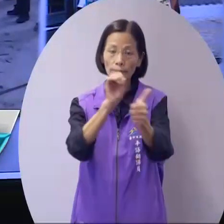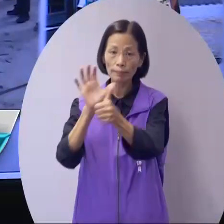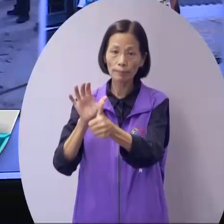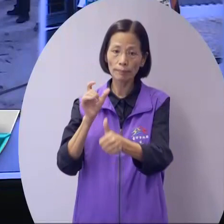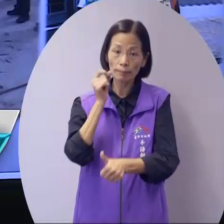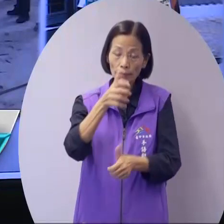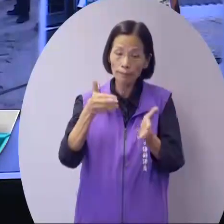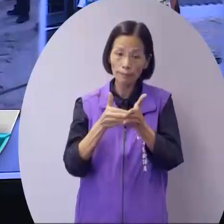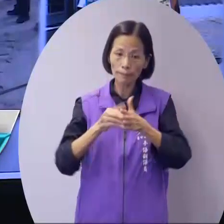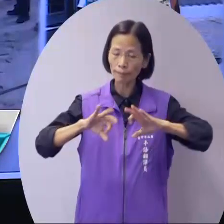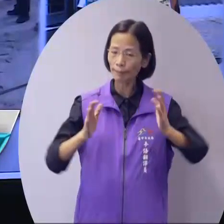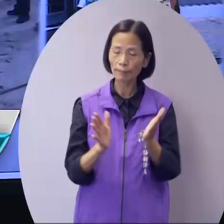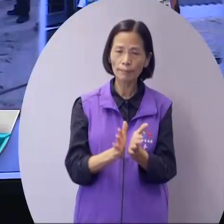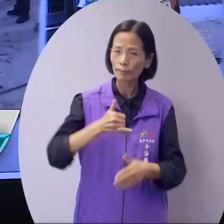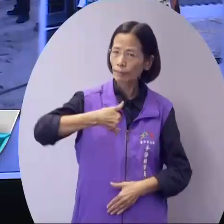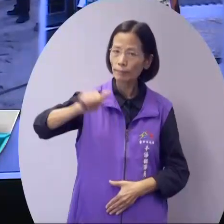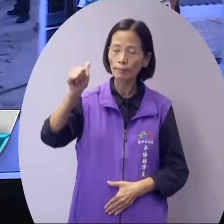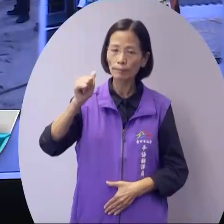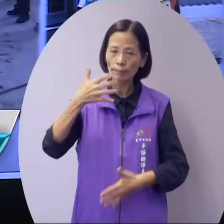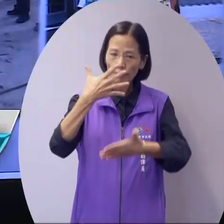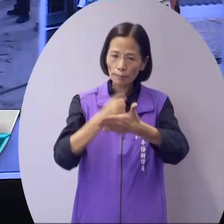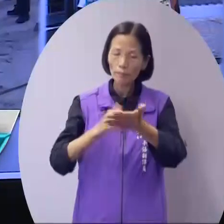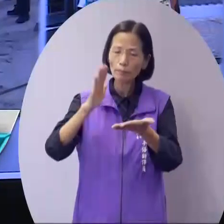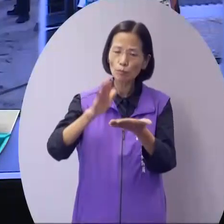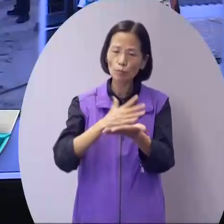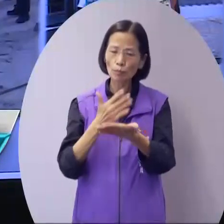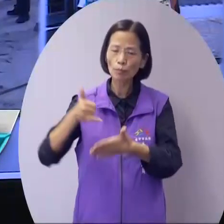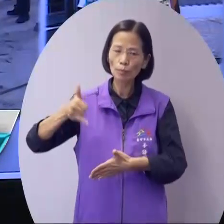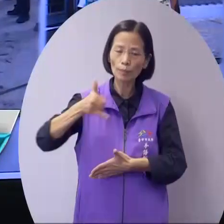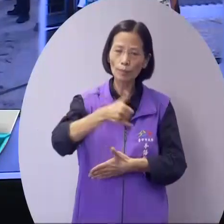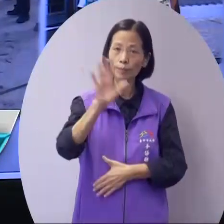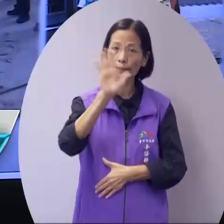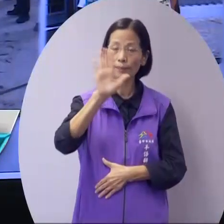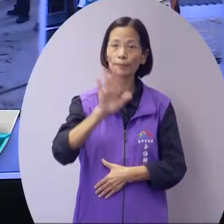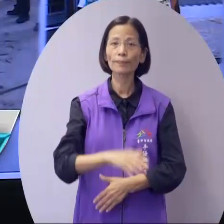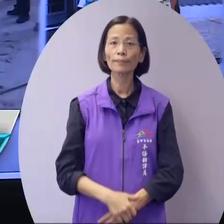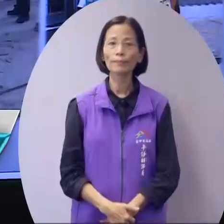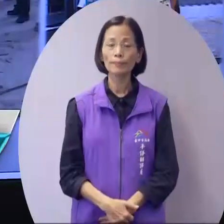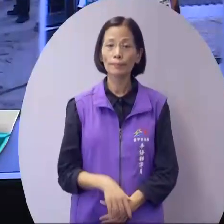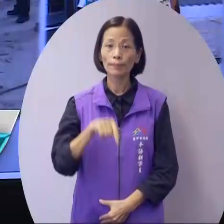采购后能够尽速离场，不要在市场内逗留，这样的话